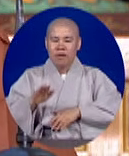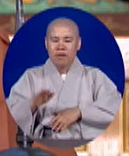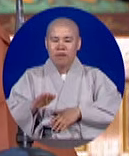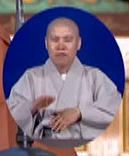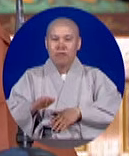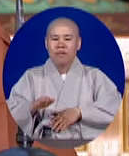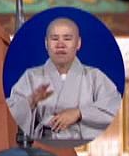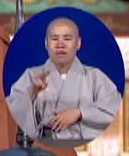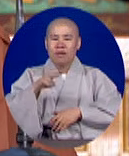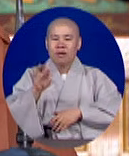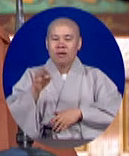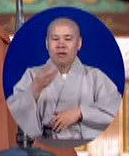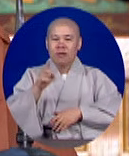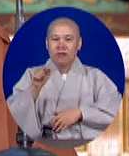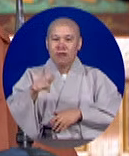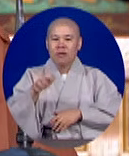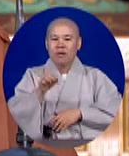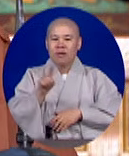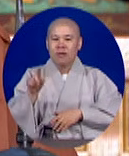상락아정은